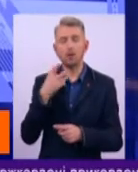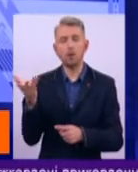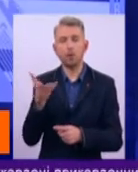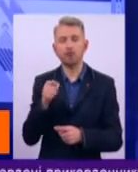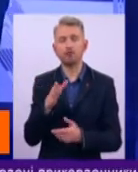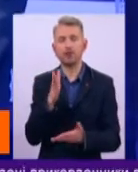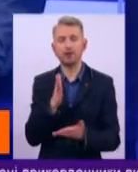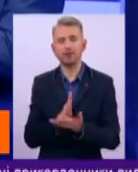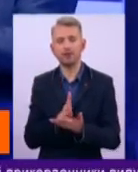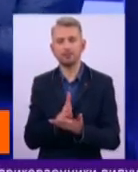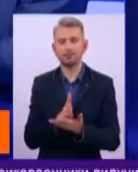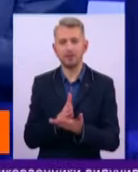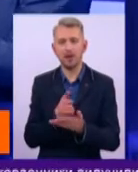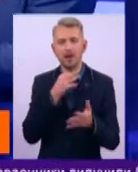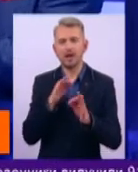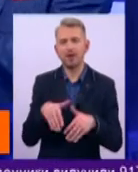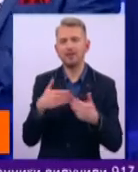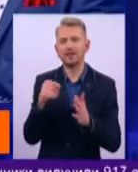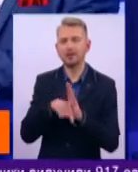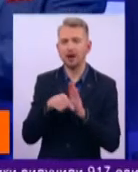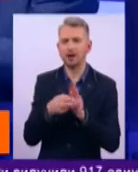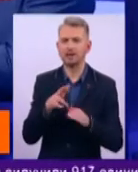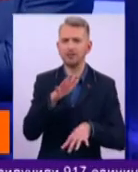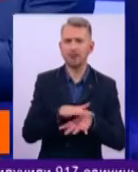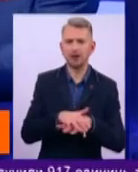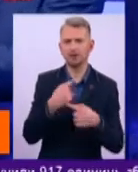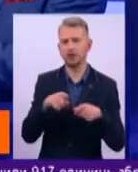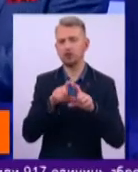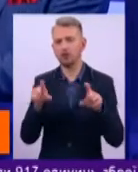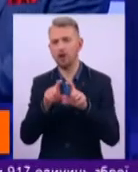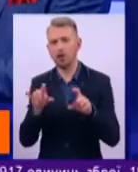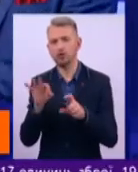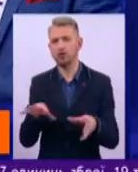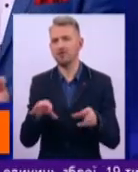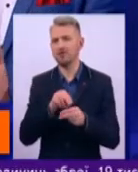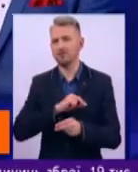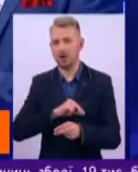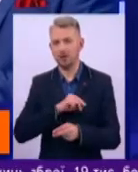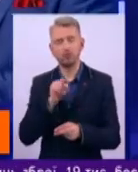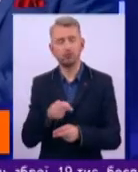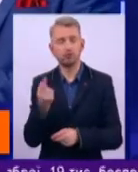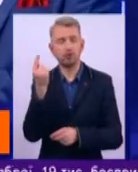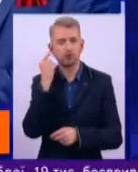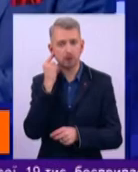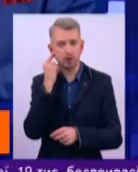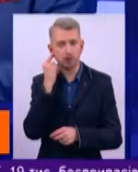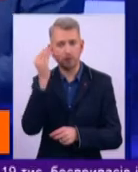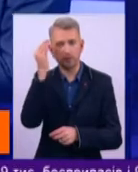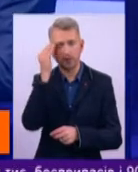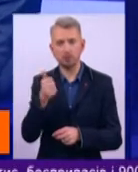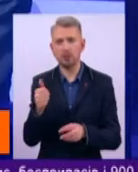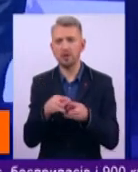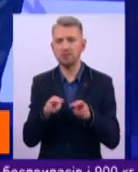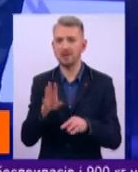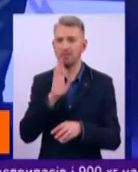є певним чином такий рекомендаційний характер і для банків, для інших установ щодо співпраці. Ось тут почули позицію